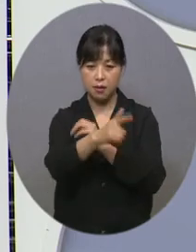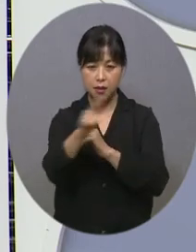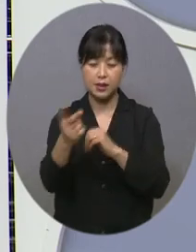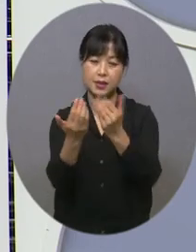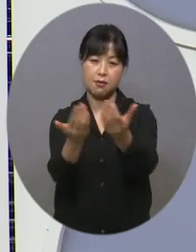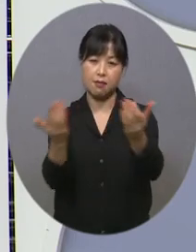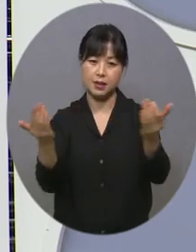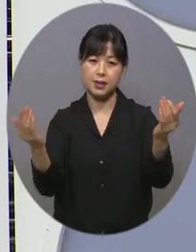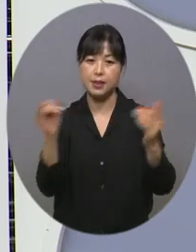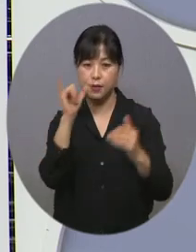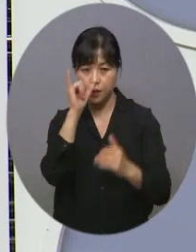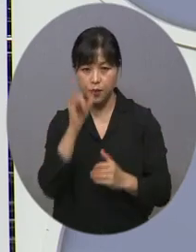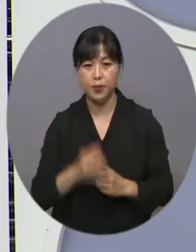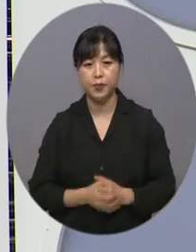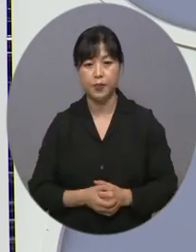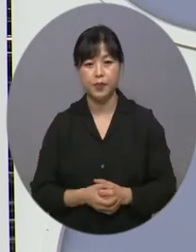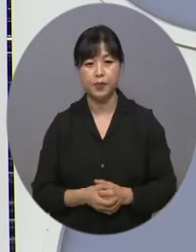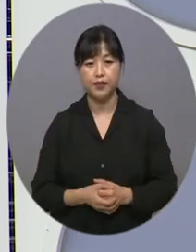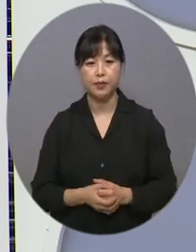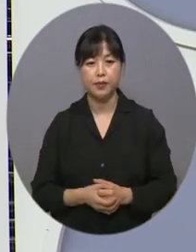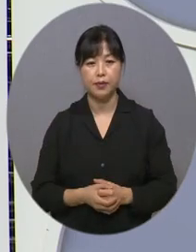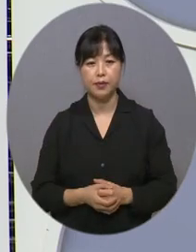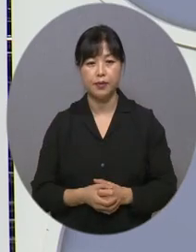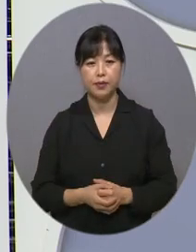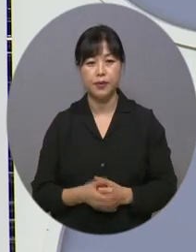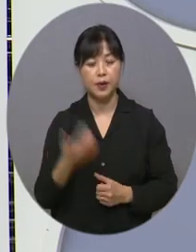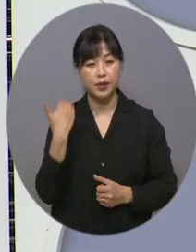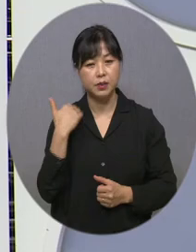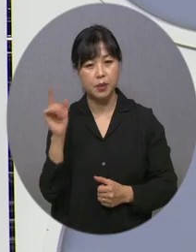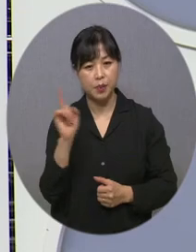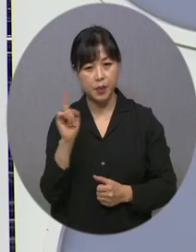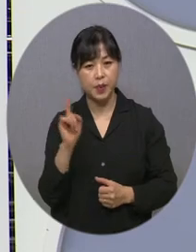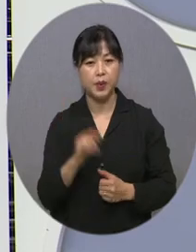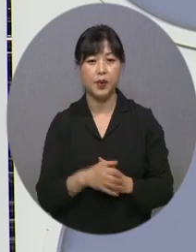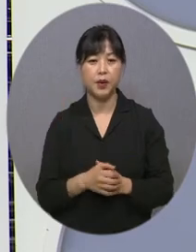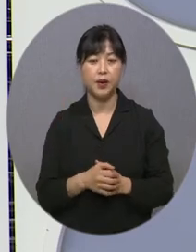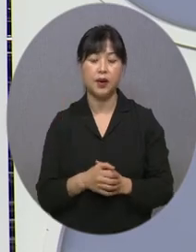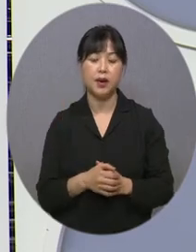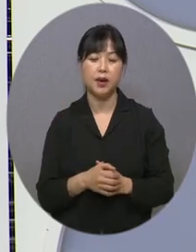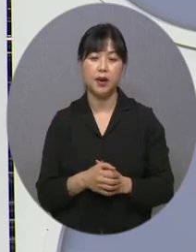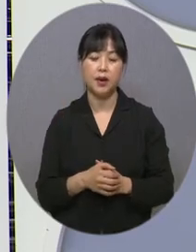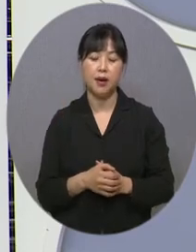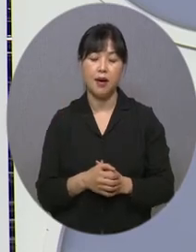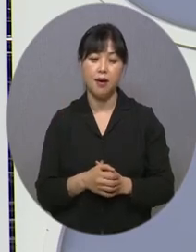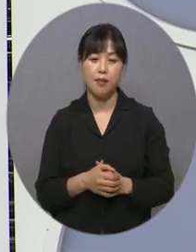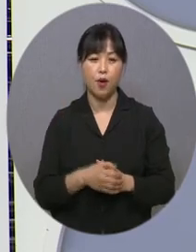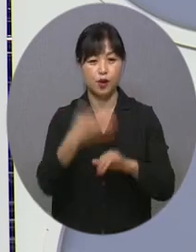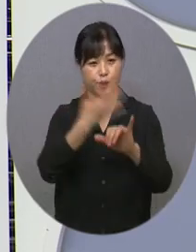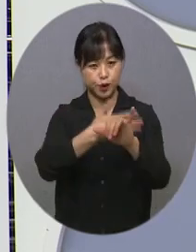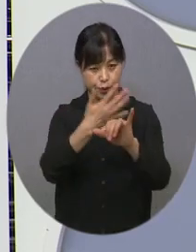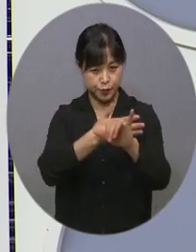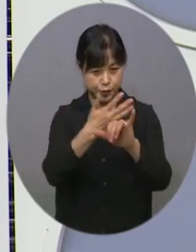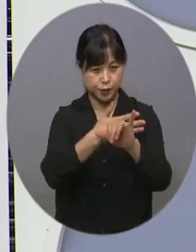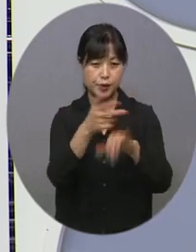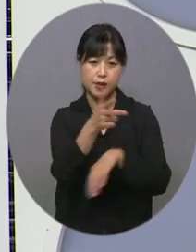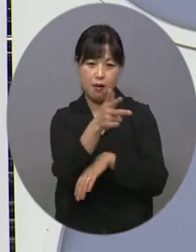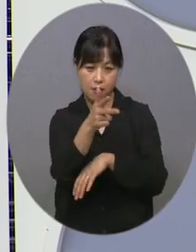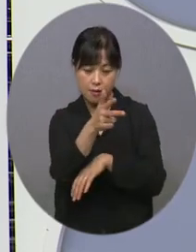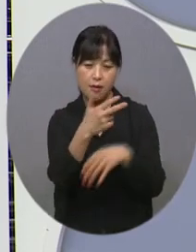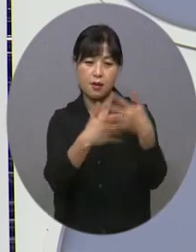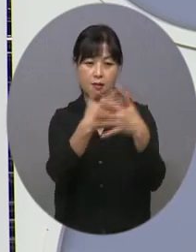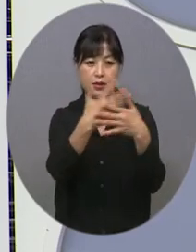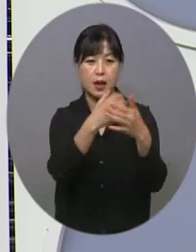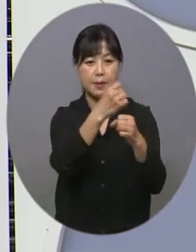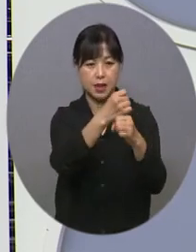거 전시회도 하고 또 요새는 이제 그 스튜디오를 활용해서 이제 유튜브나 이런 걸 통해서 영상을 통해서